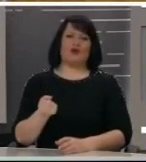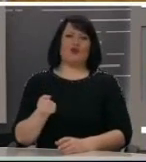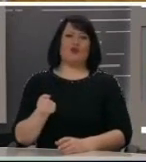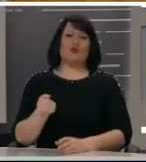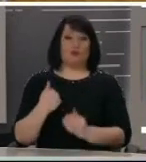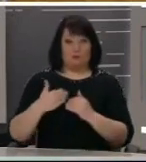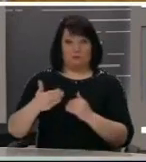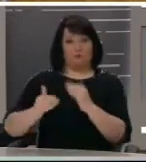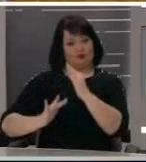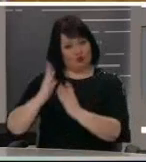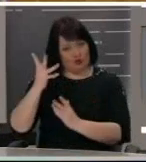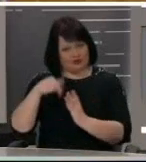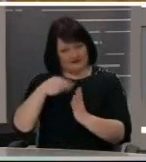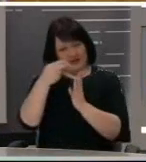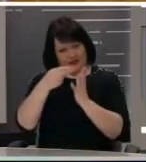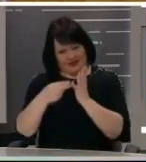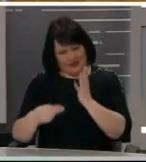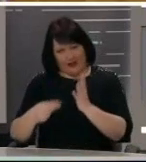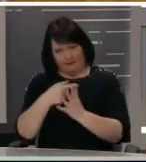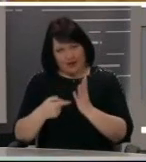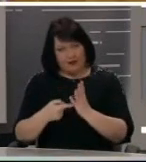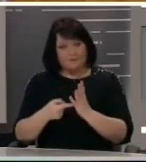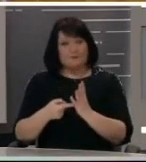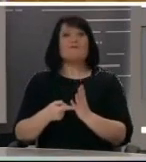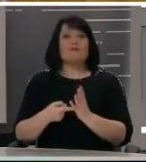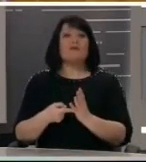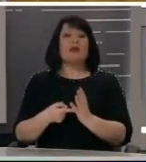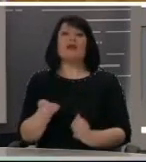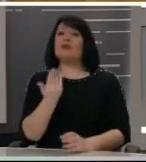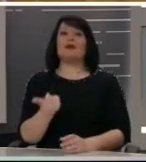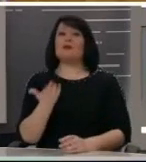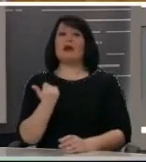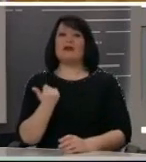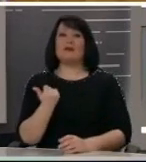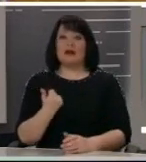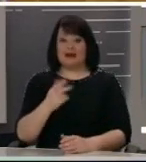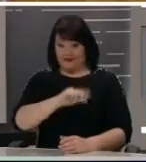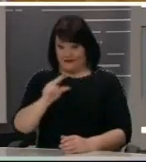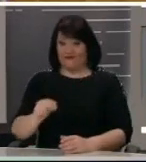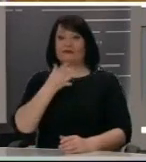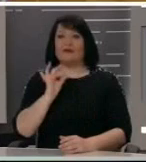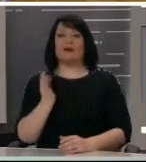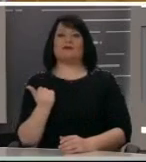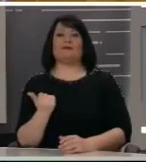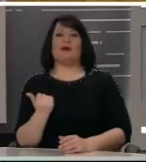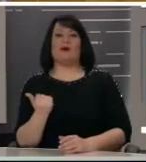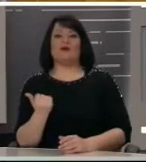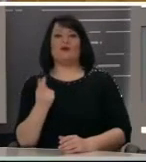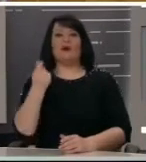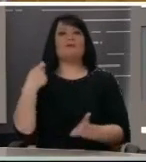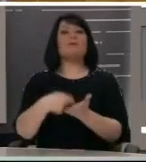που βρίσκονται πιο μπροστά στον τομέα αυτό, η απουσία ίσων ευκαιριών, οι